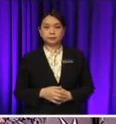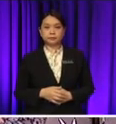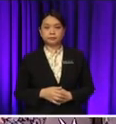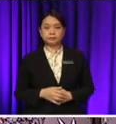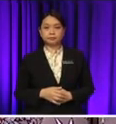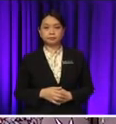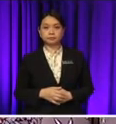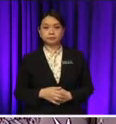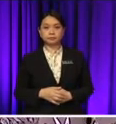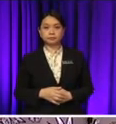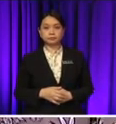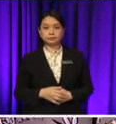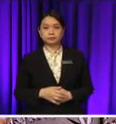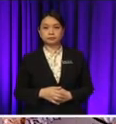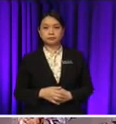hasil